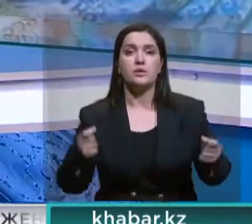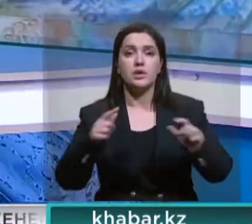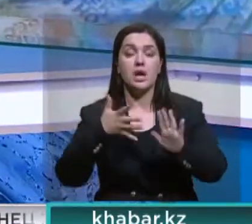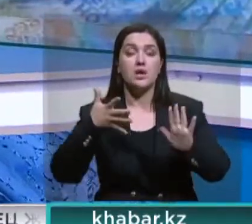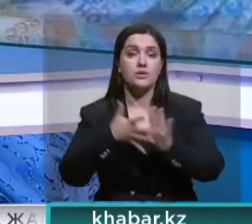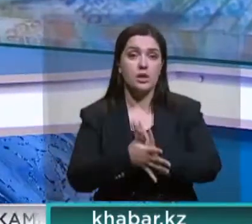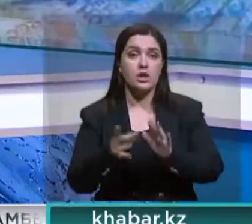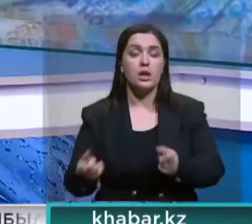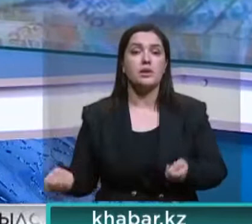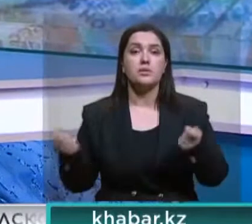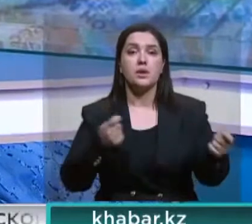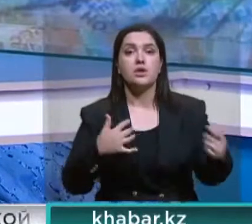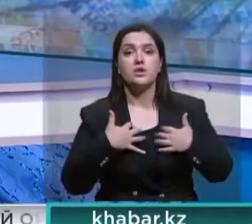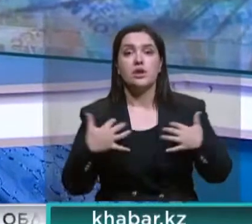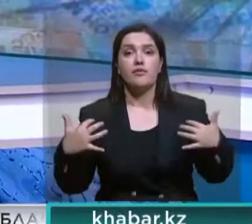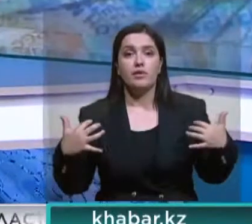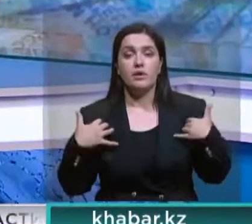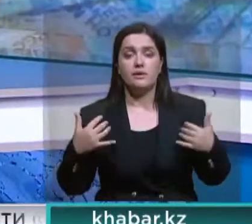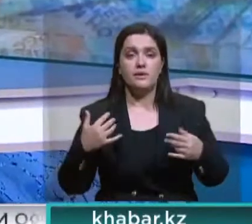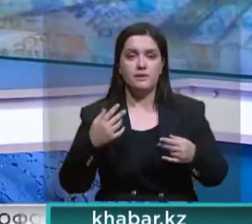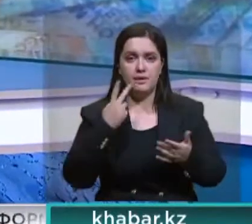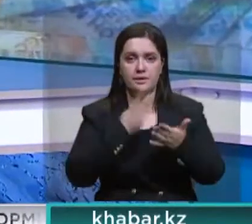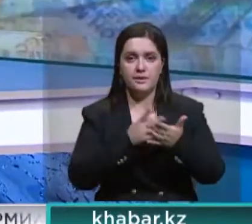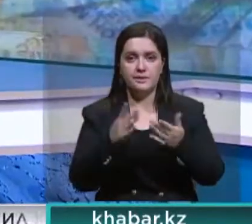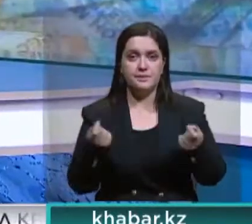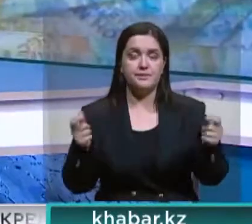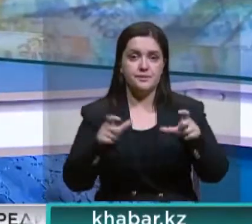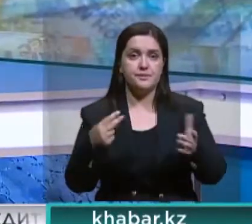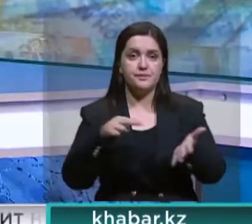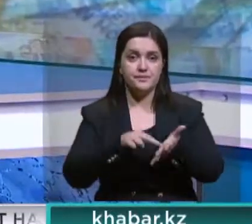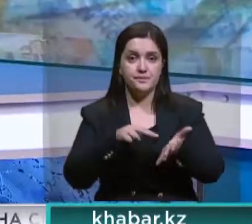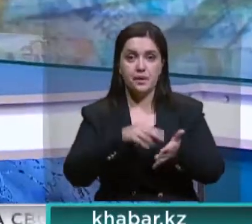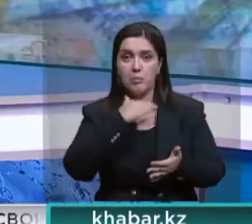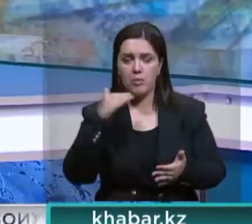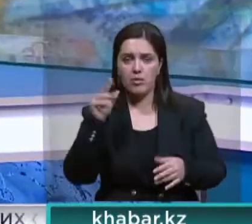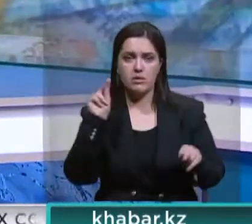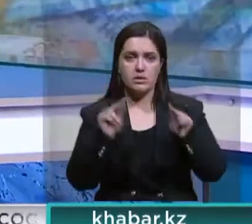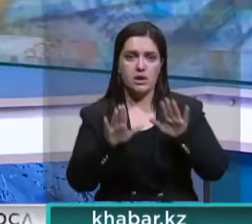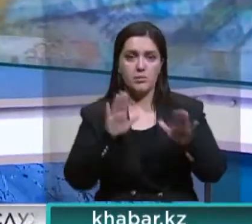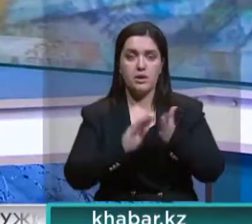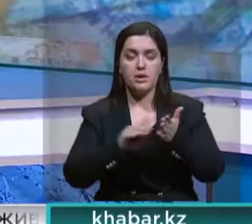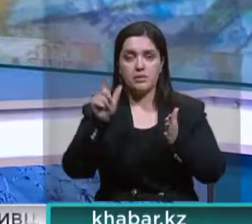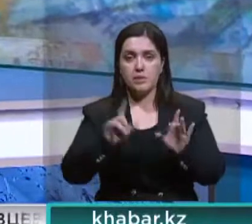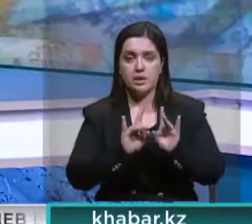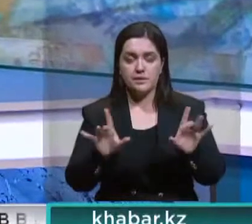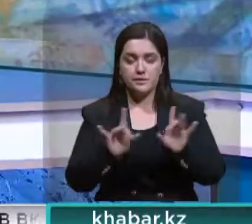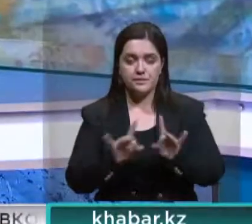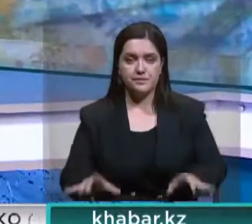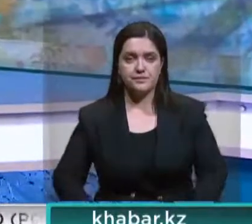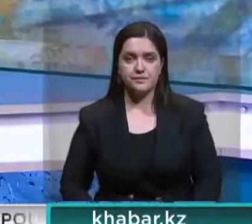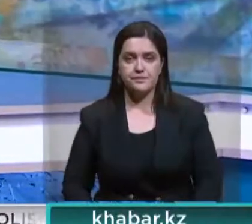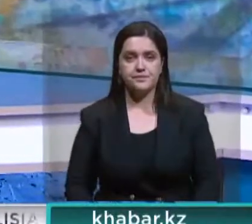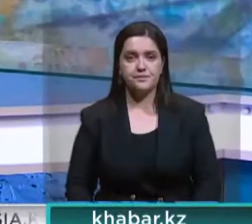повышением расходов на транспортировку животных. Тем не менее, несмотря на скачок цен, спрос на мясо не снижается. Динара Нургалиева продолжит